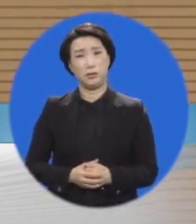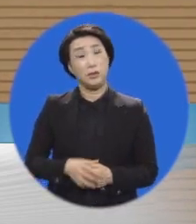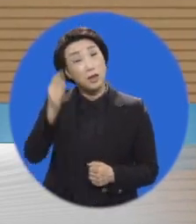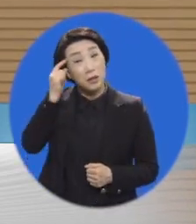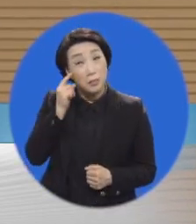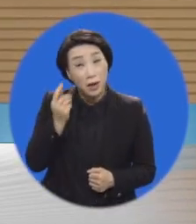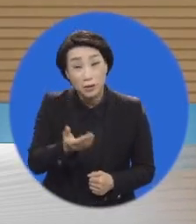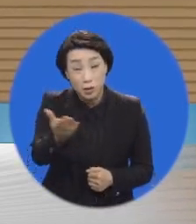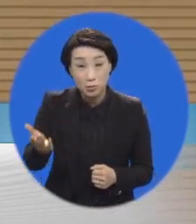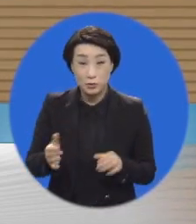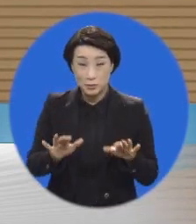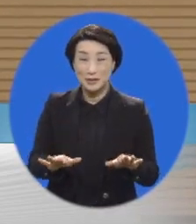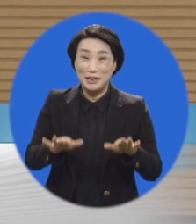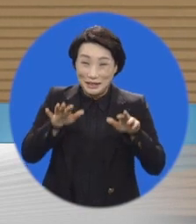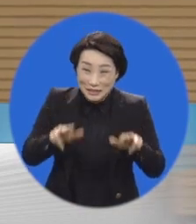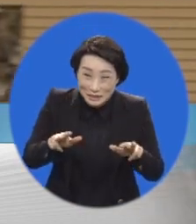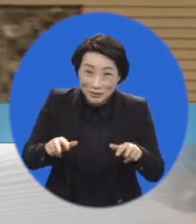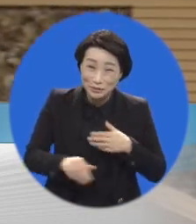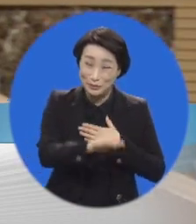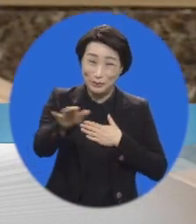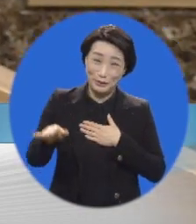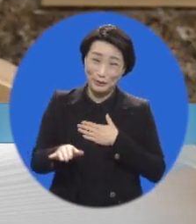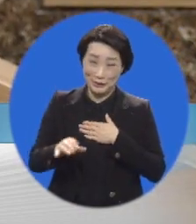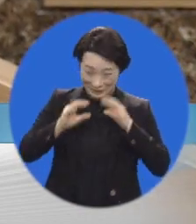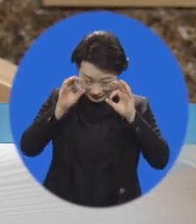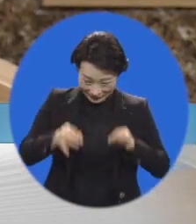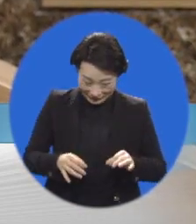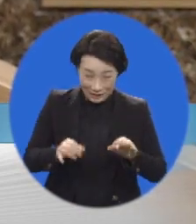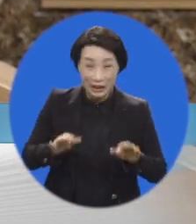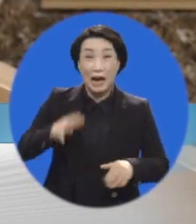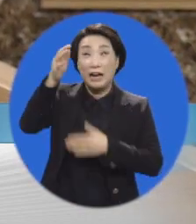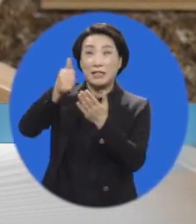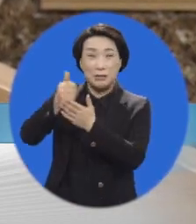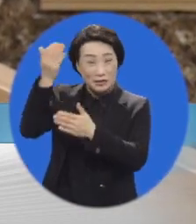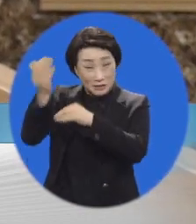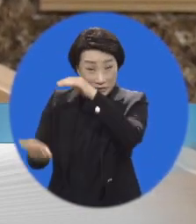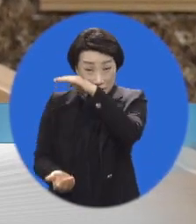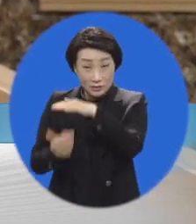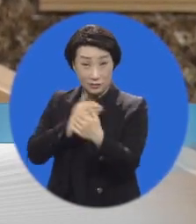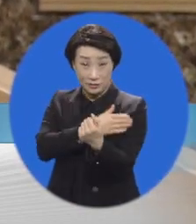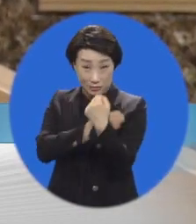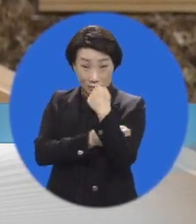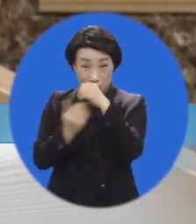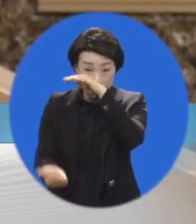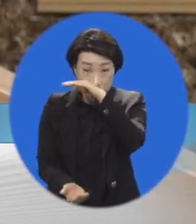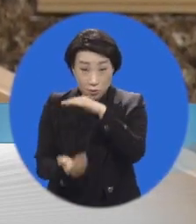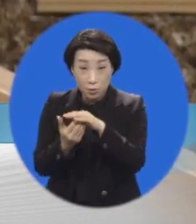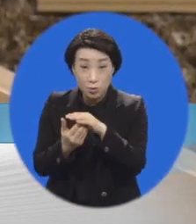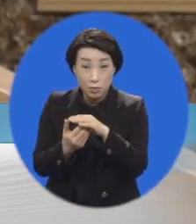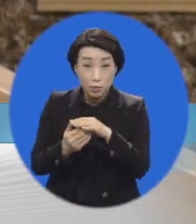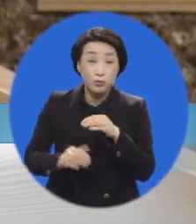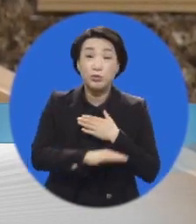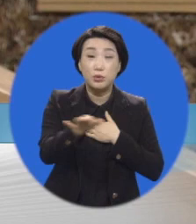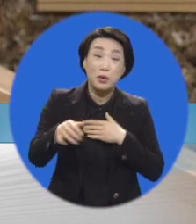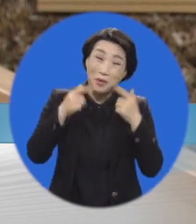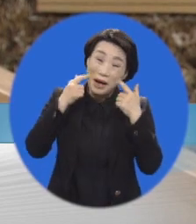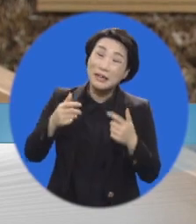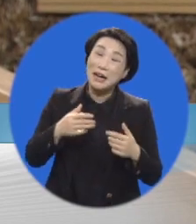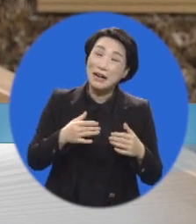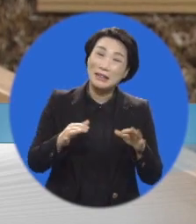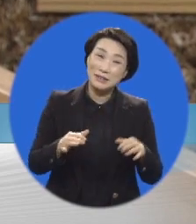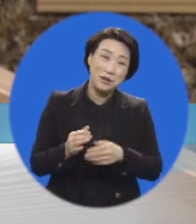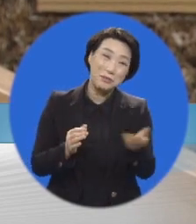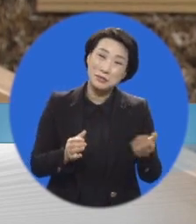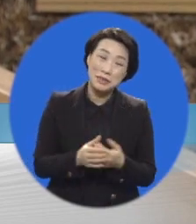해봐라 근데 아직도 우리는 하나님의 전지하시고 전능성을 확실하게